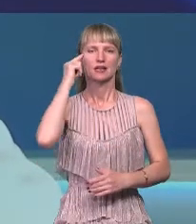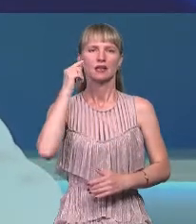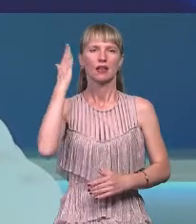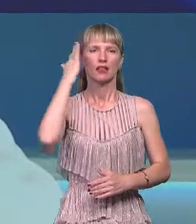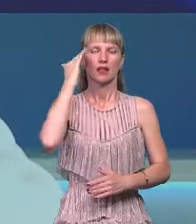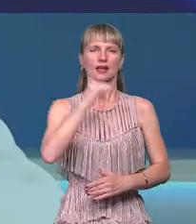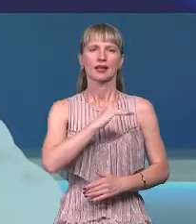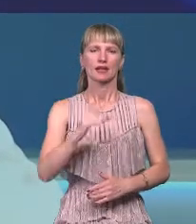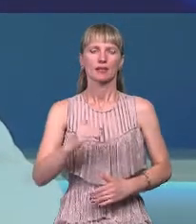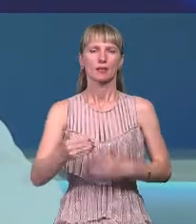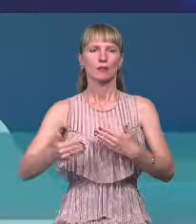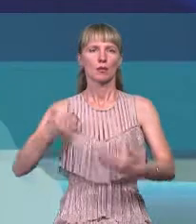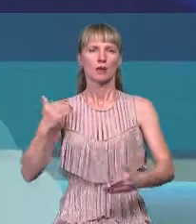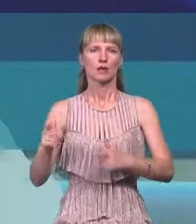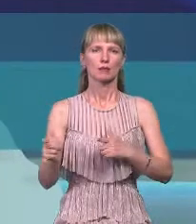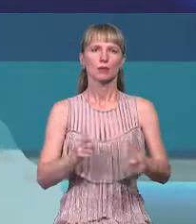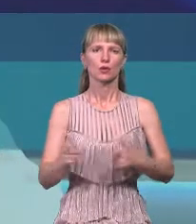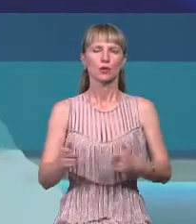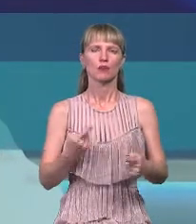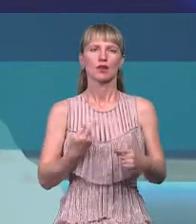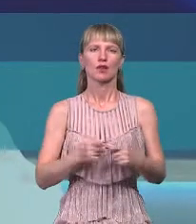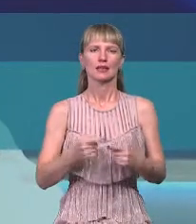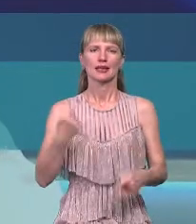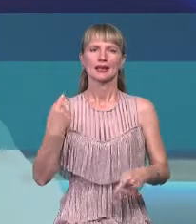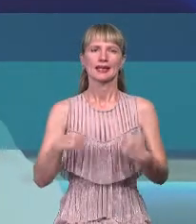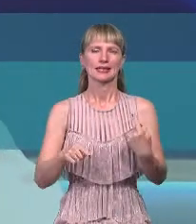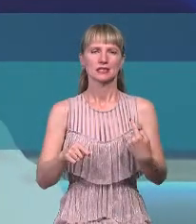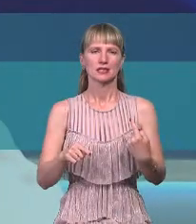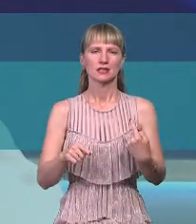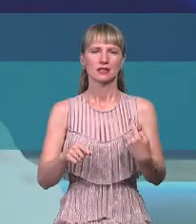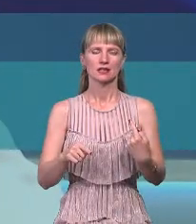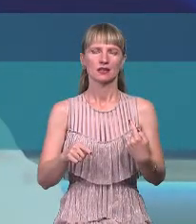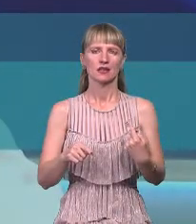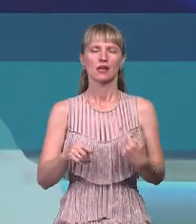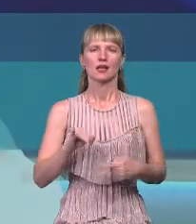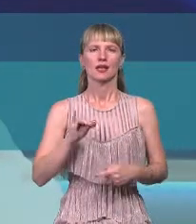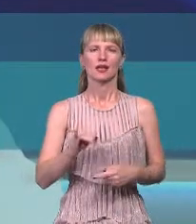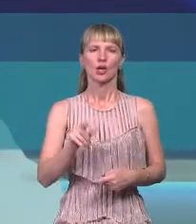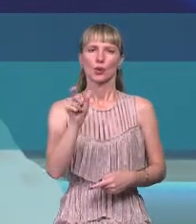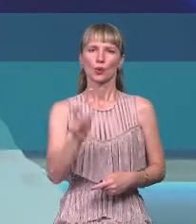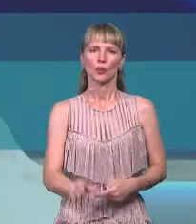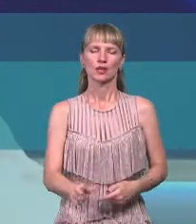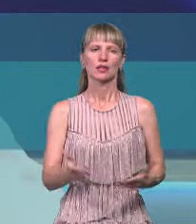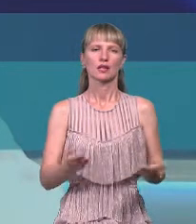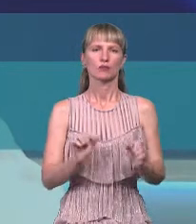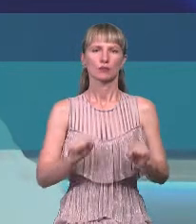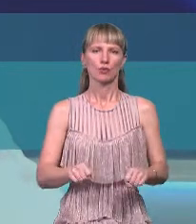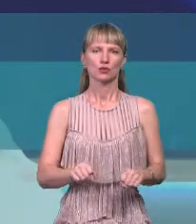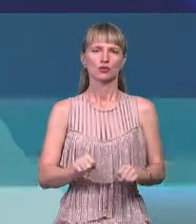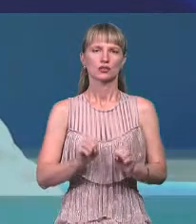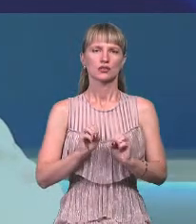рівень попередньої підготовки – це дещо різні речі. І людина, яка може